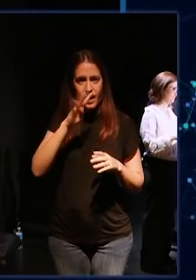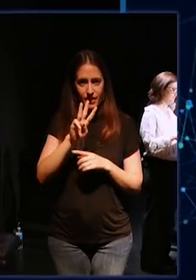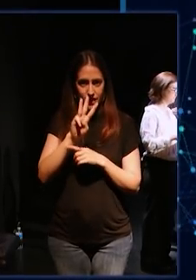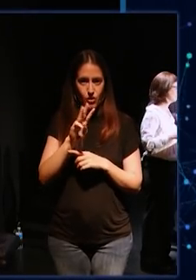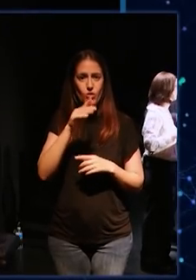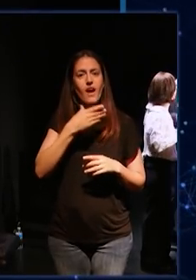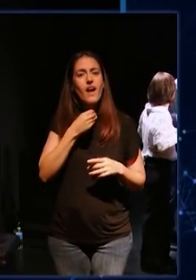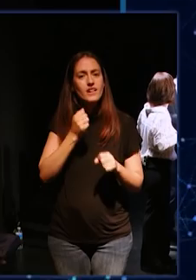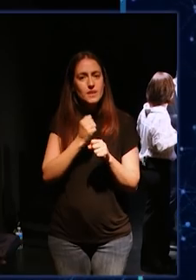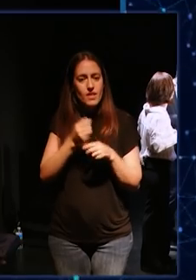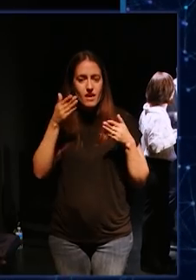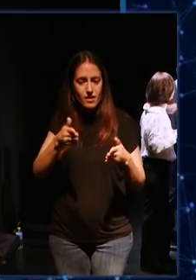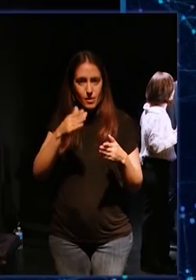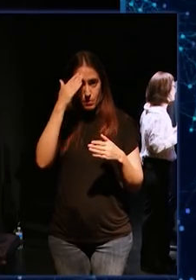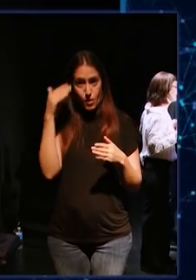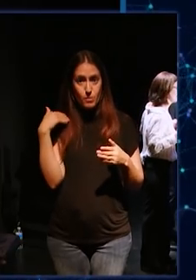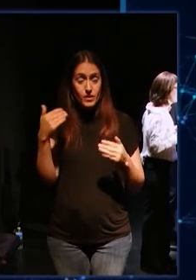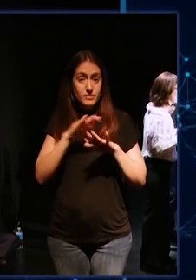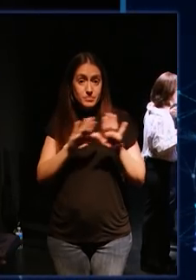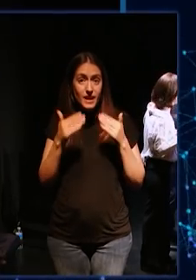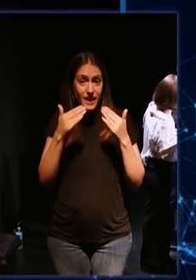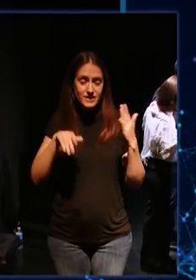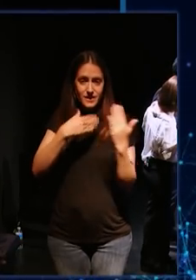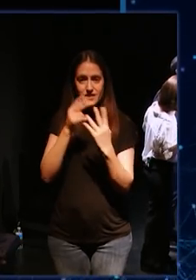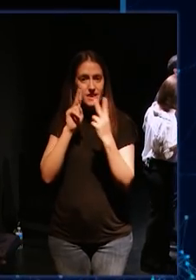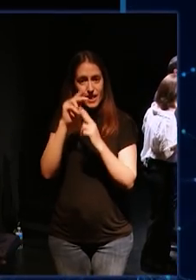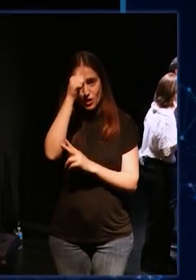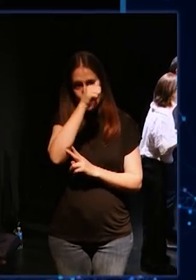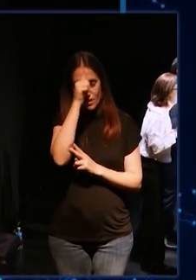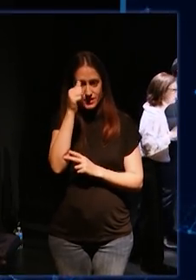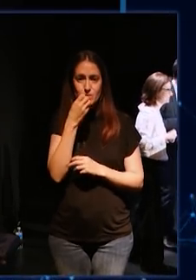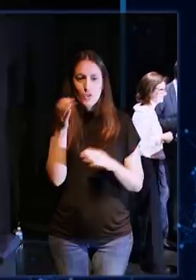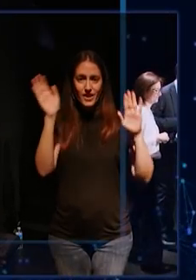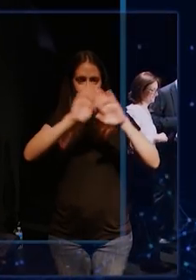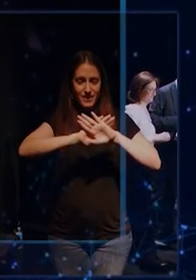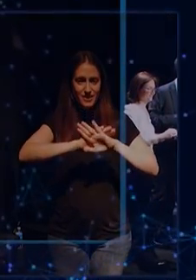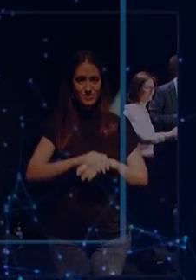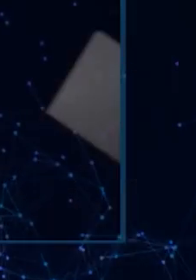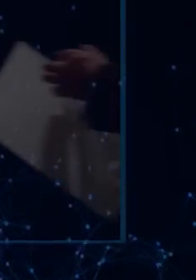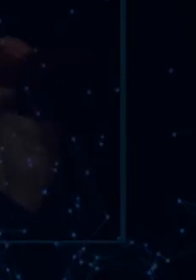Així que, res més, moltes gràcies i ens veiem diumenge. Gràcies i bona nit. Fins diumenge. Adéu-siau.